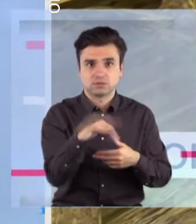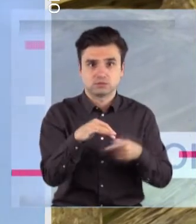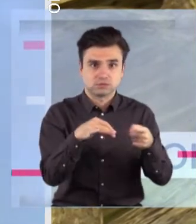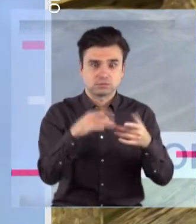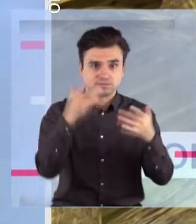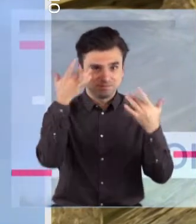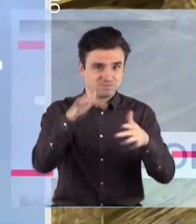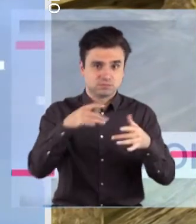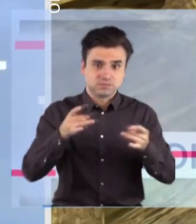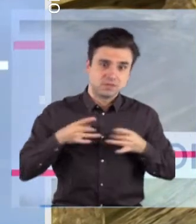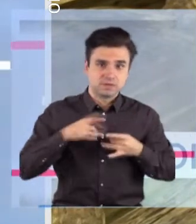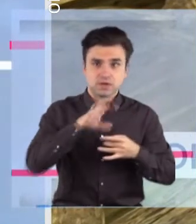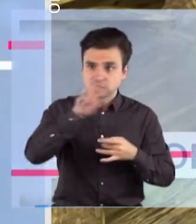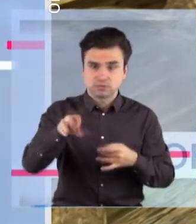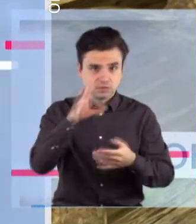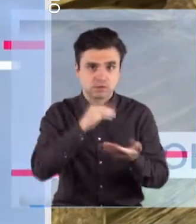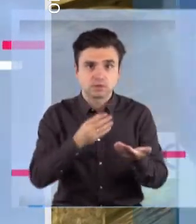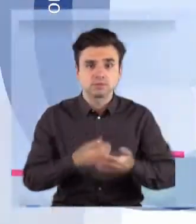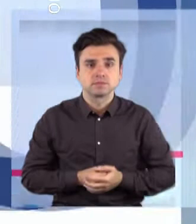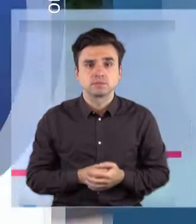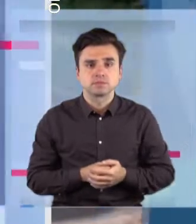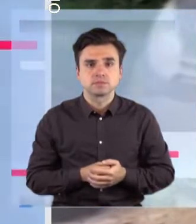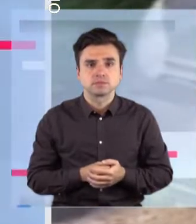їхня реакція може бути дуже несподіваною.